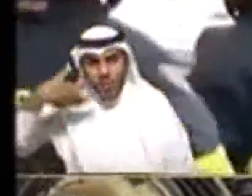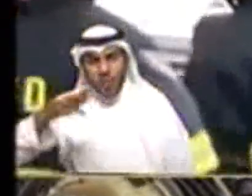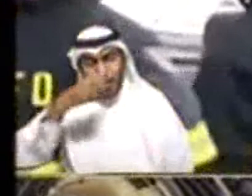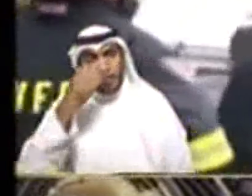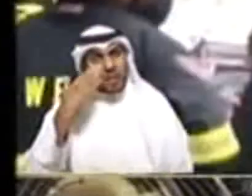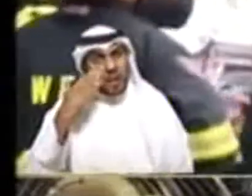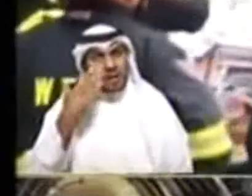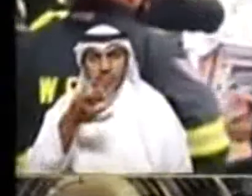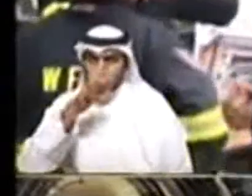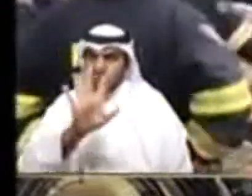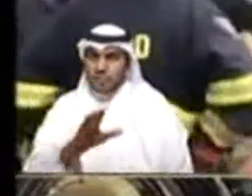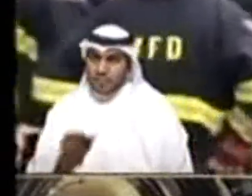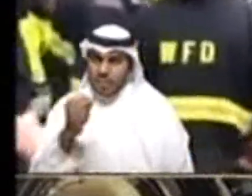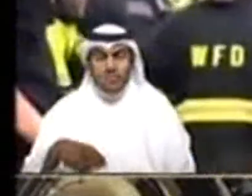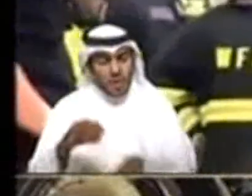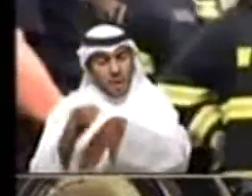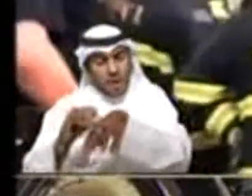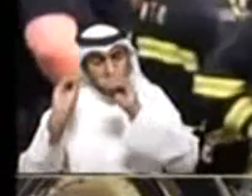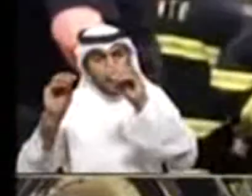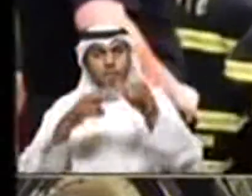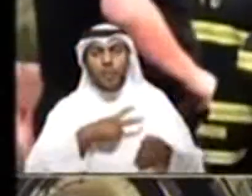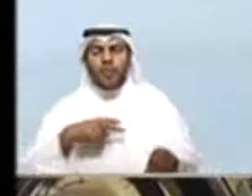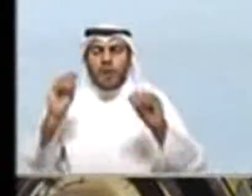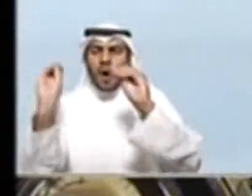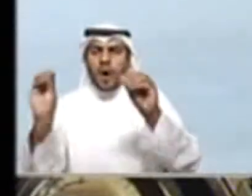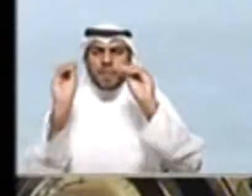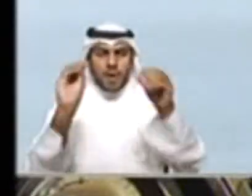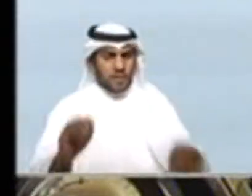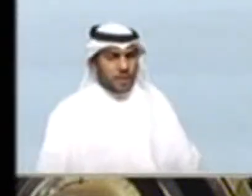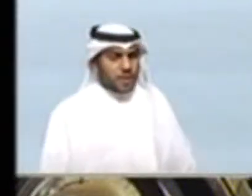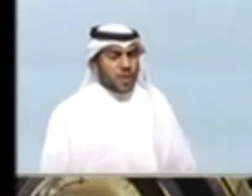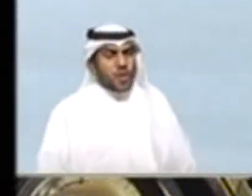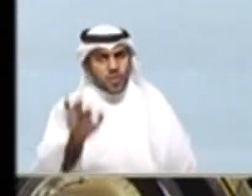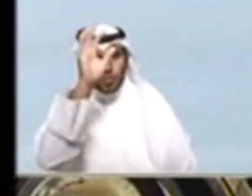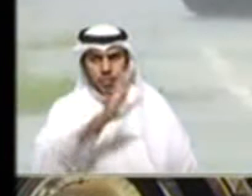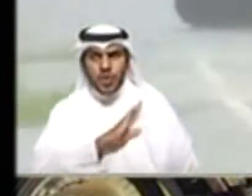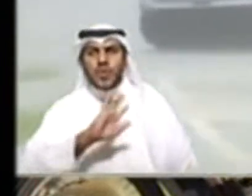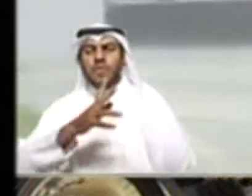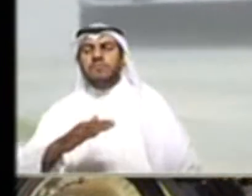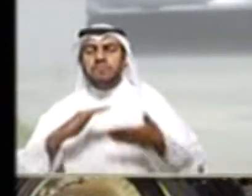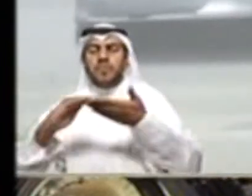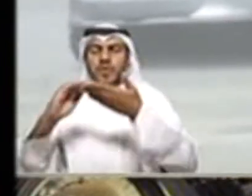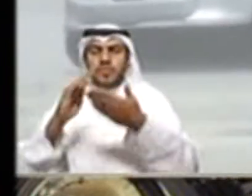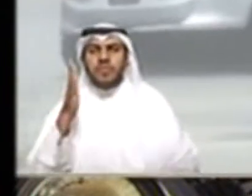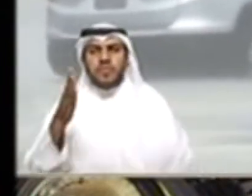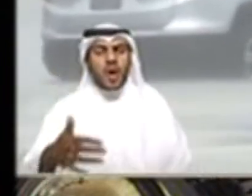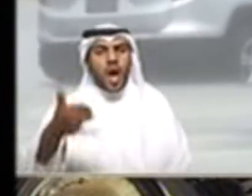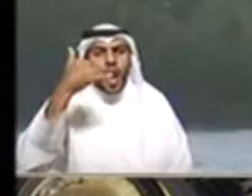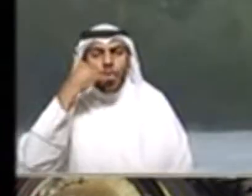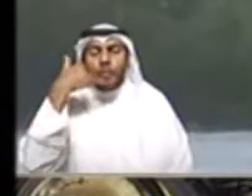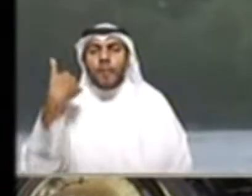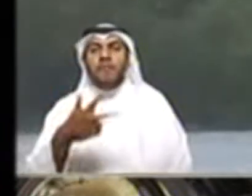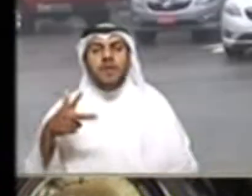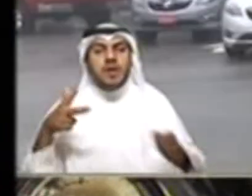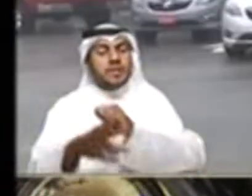الأهالي في هذه المناطق يهيبون بالسلطات في إنقاذهم، ووسائل الاتصال غير متوفرة،